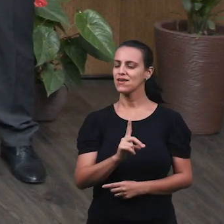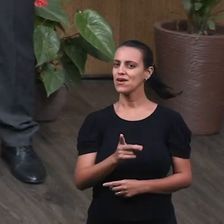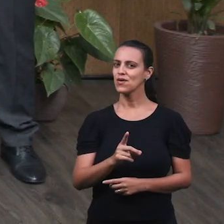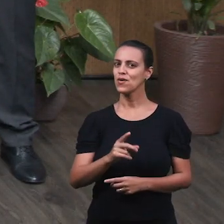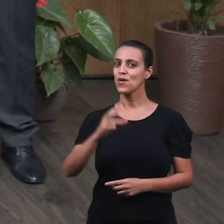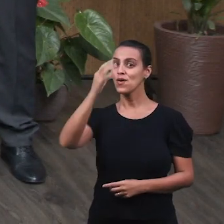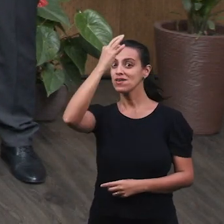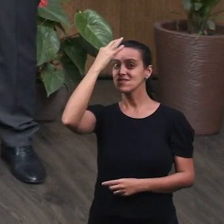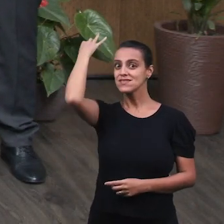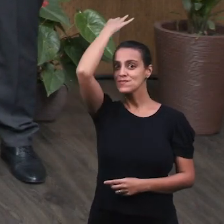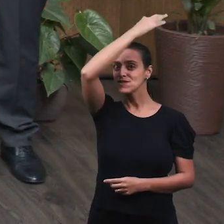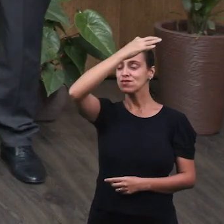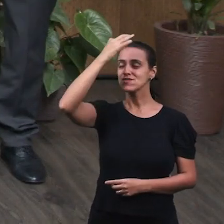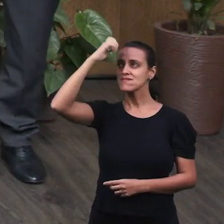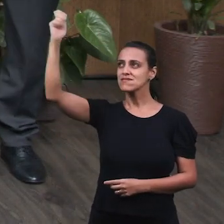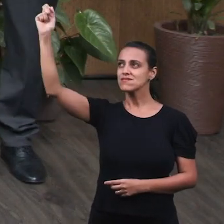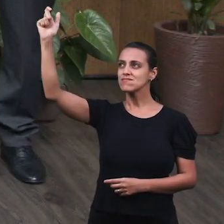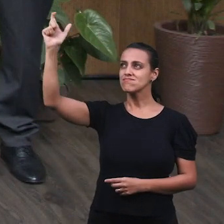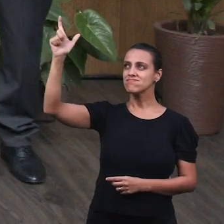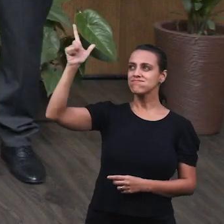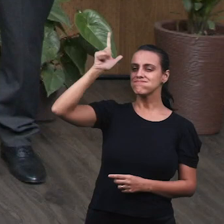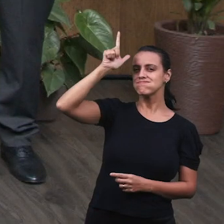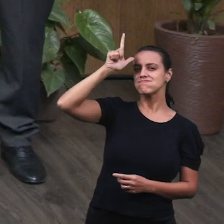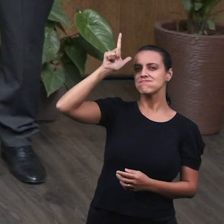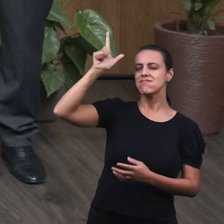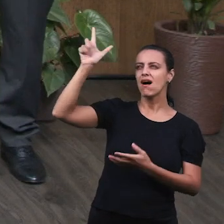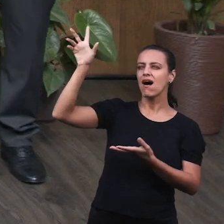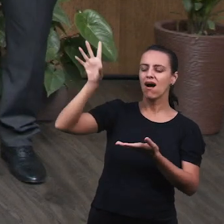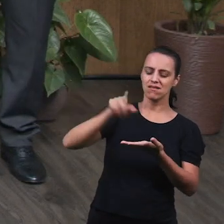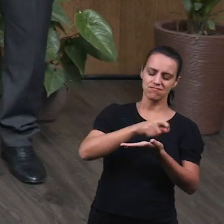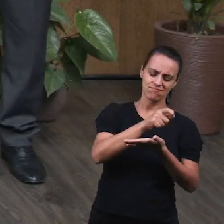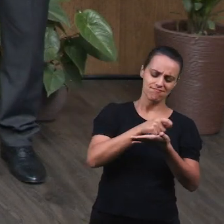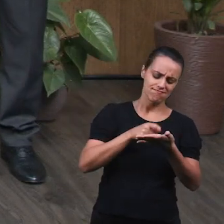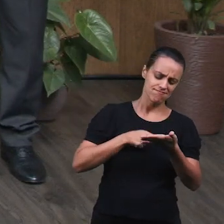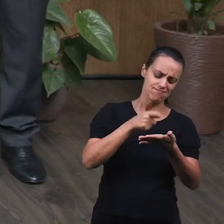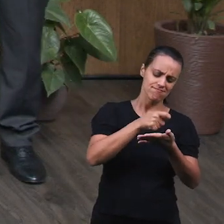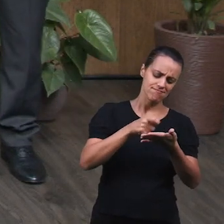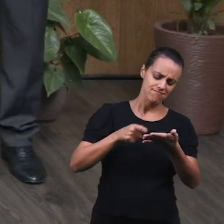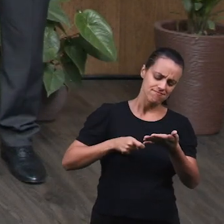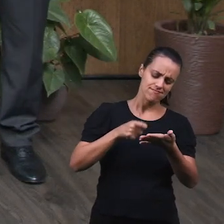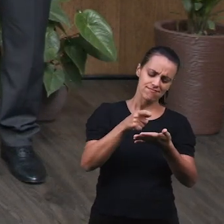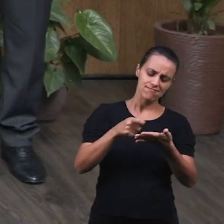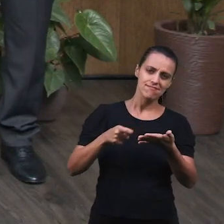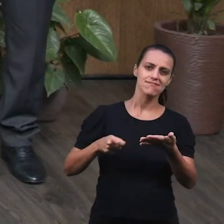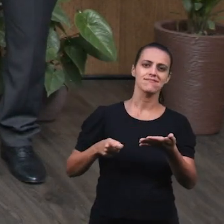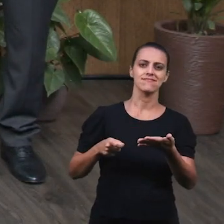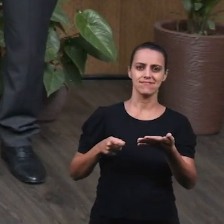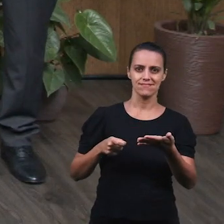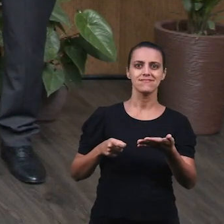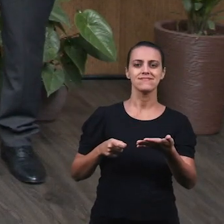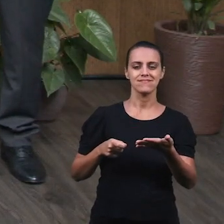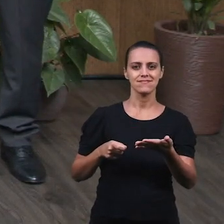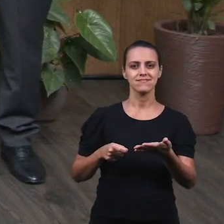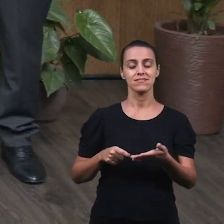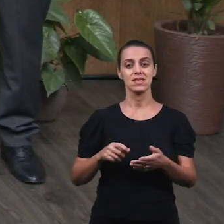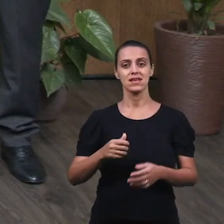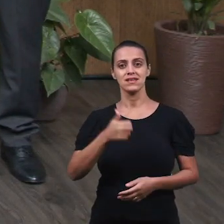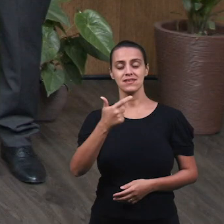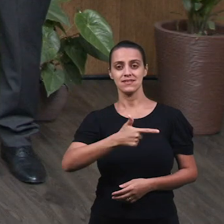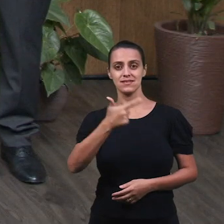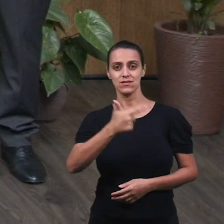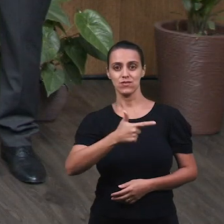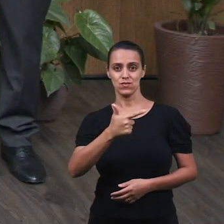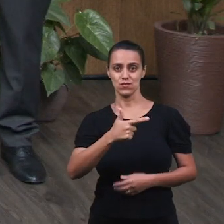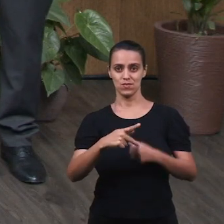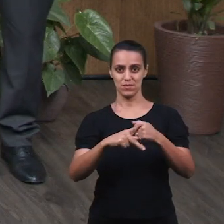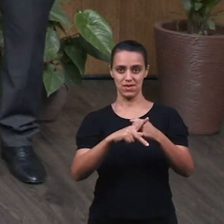inspirées par le Saint-Esprit de Dieu, ce qui est confirmé, attesté dans la deuxième